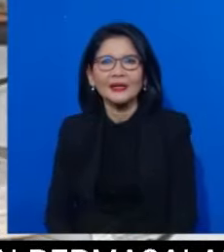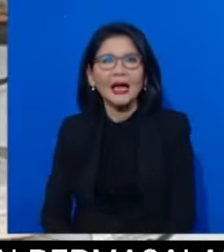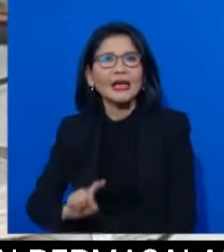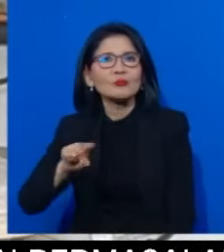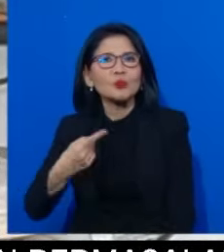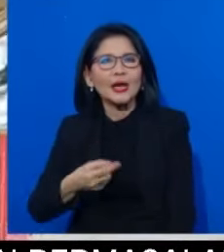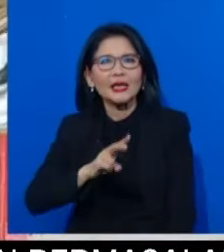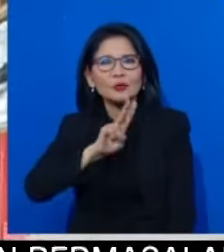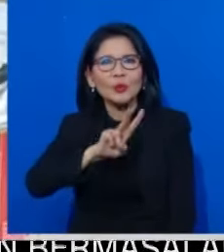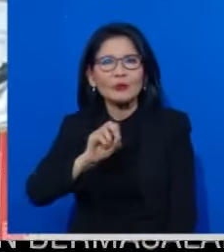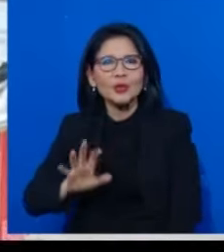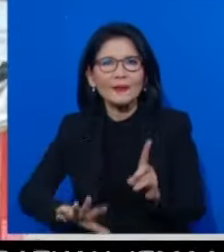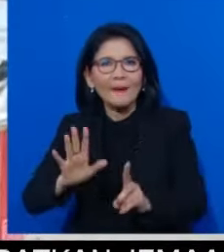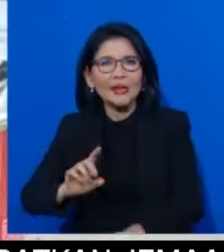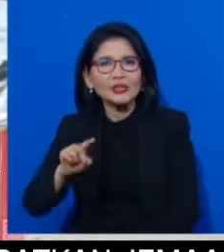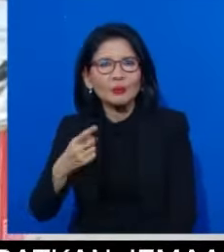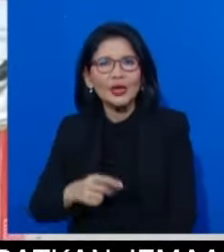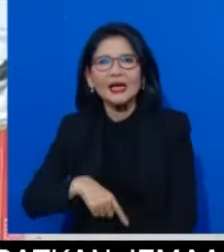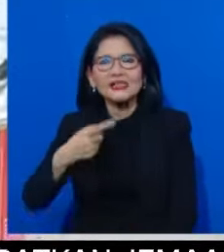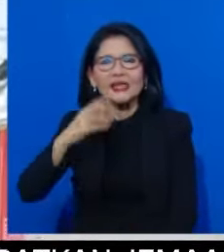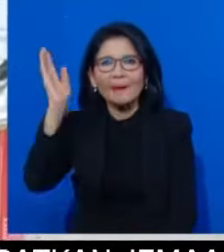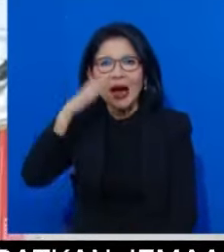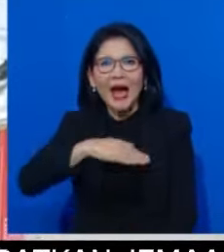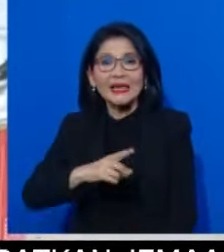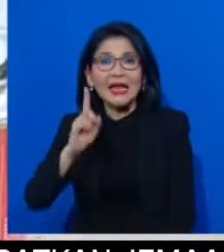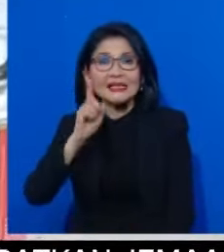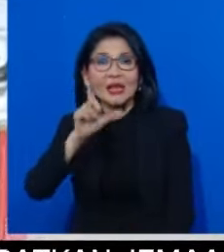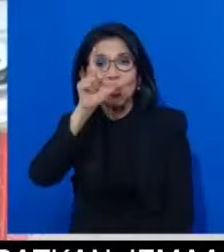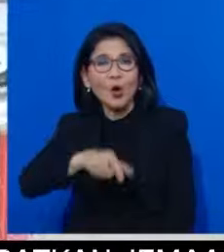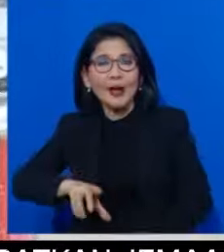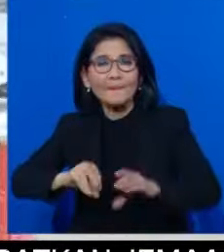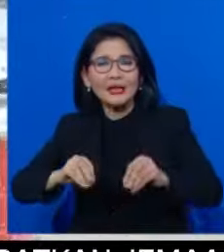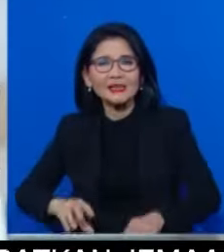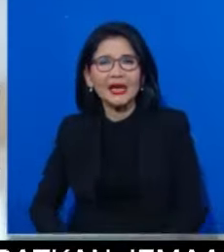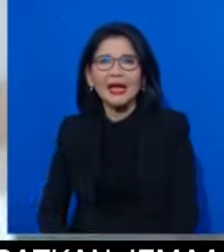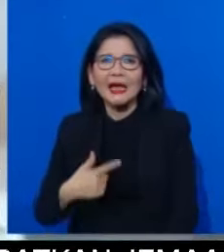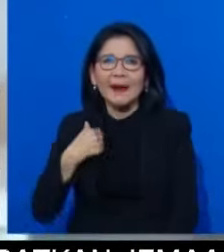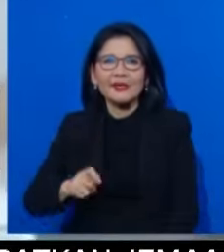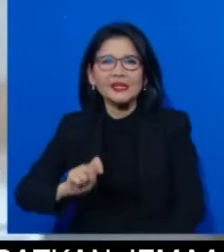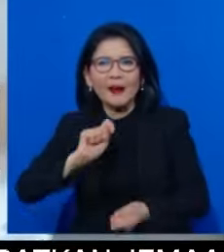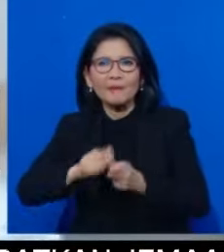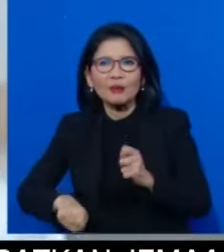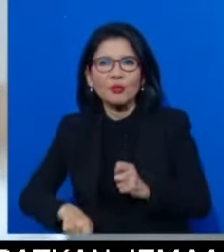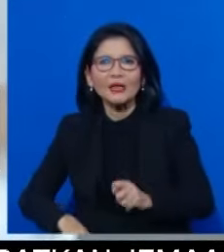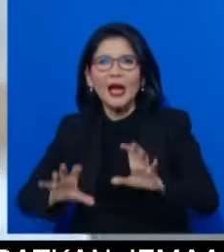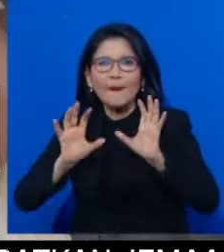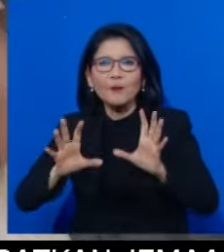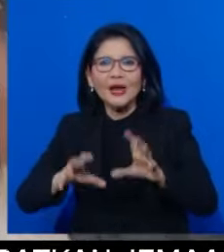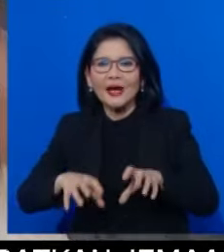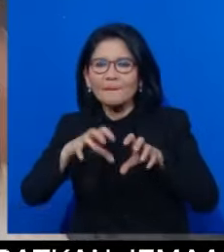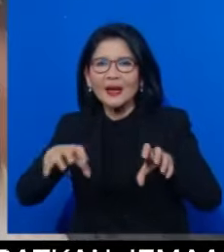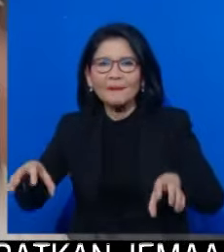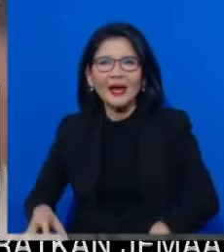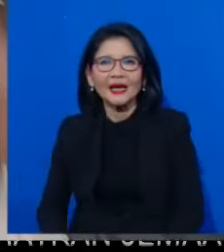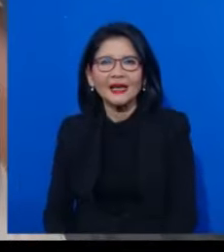tahun 2015. Setiap hari ditemani seorang pekerjanya, Widodo mampu membuat belasan produk aneka kerajinan